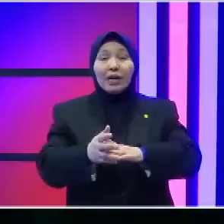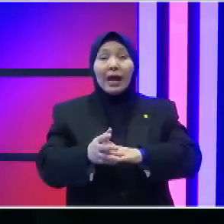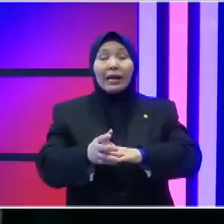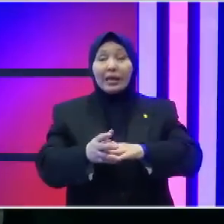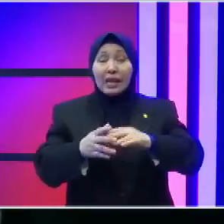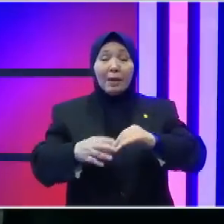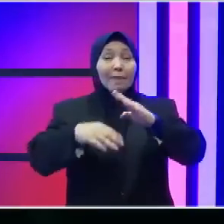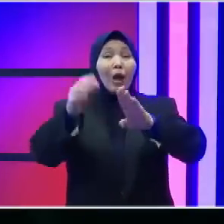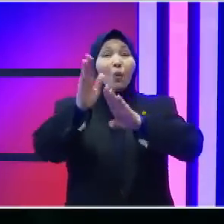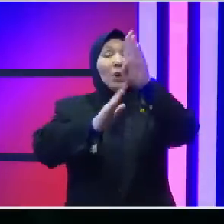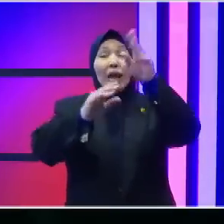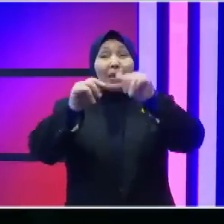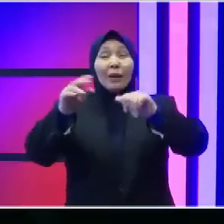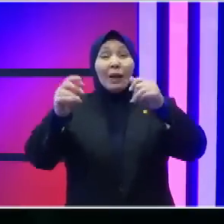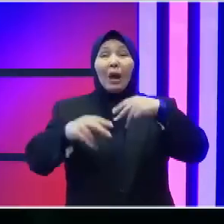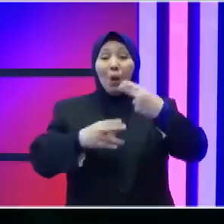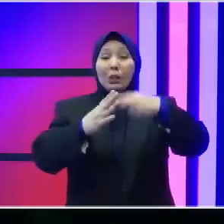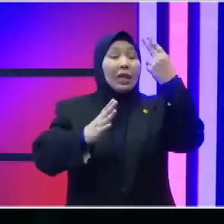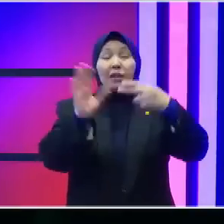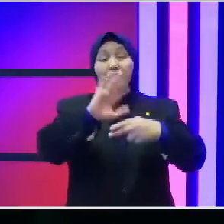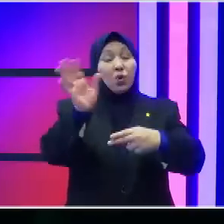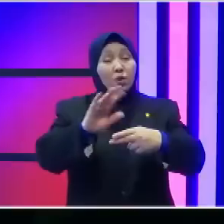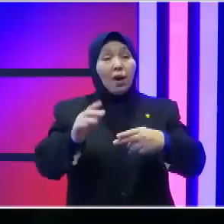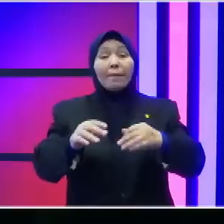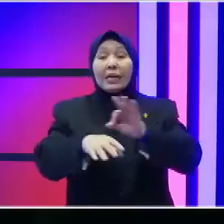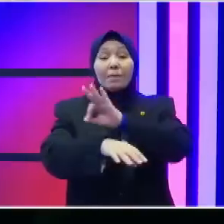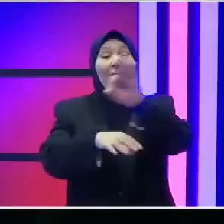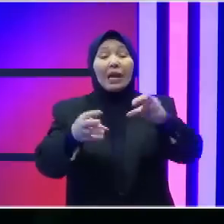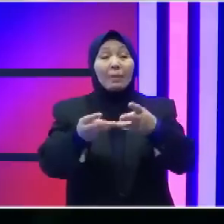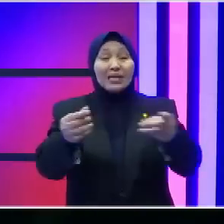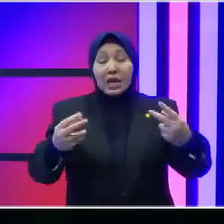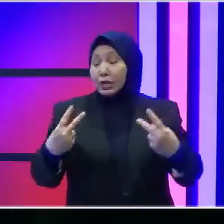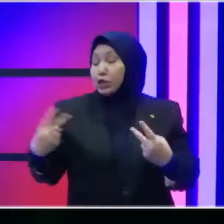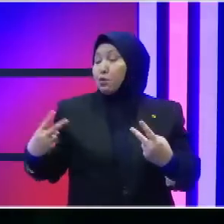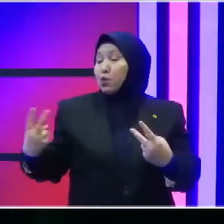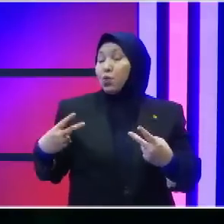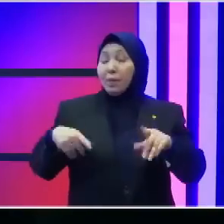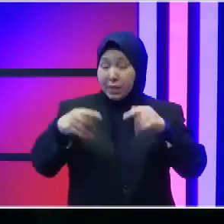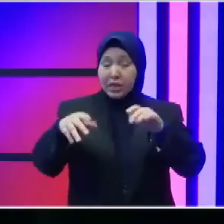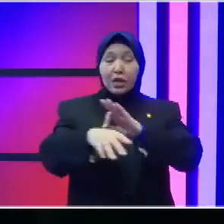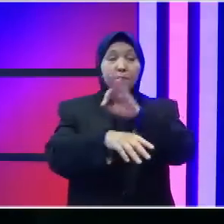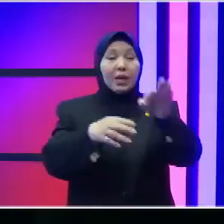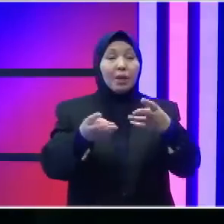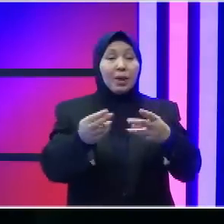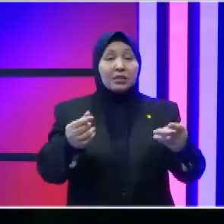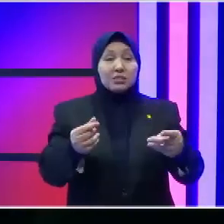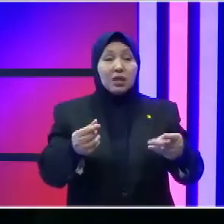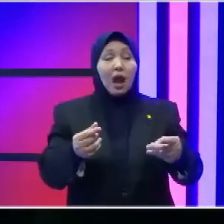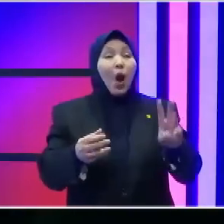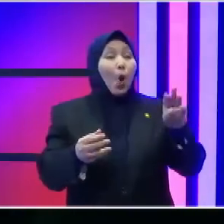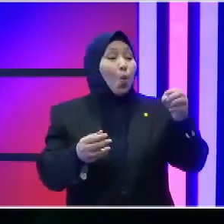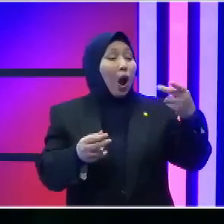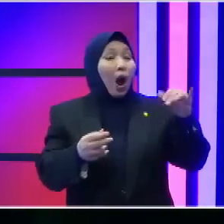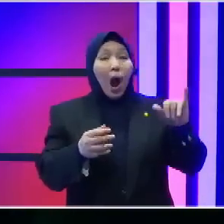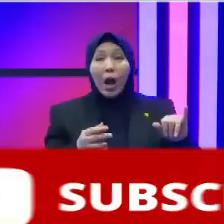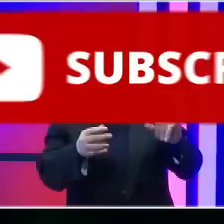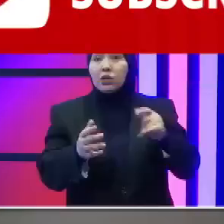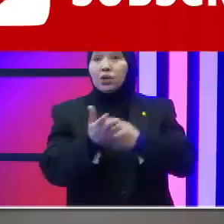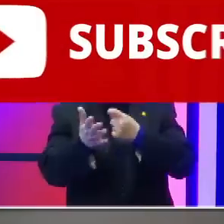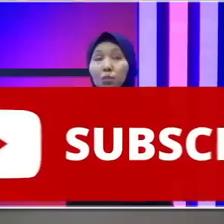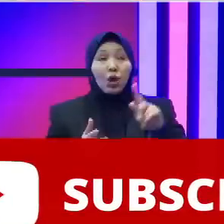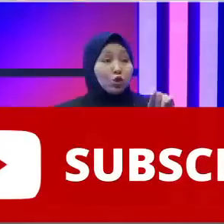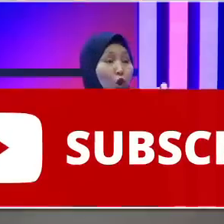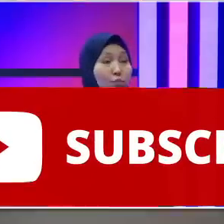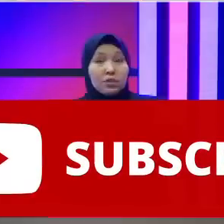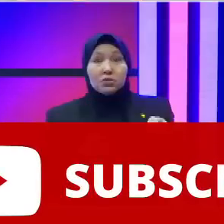kenal Ustaz Tir, pergi kat tegang padang pasir tak ada siapa pun, kita berdua lah Ustaz ya, pergi tiba-tiba je, wahai termizi kan,